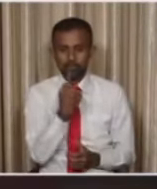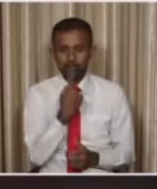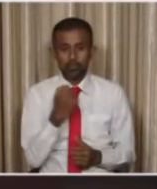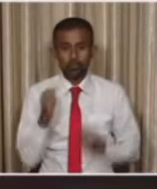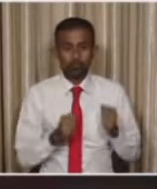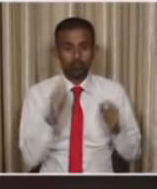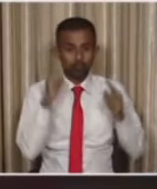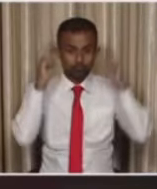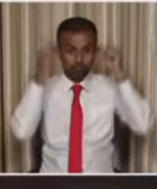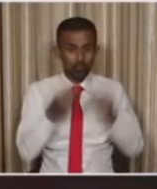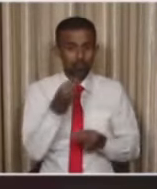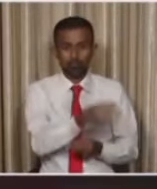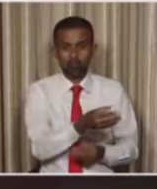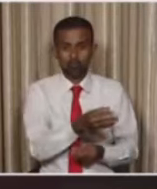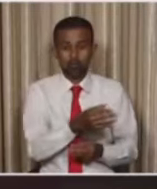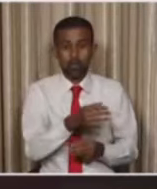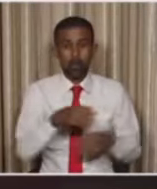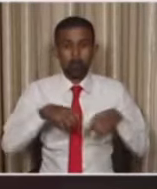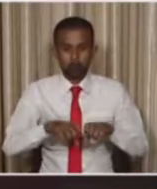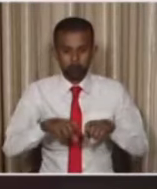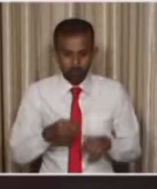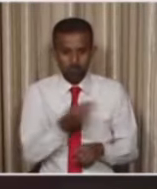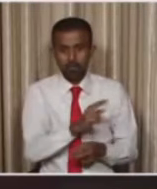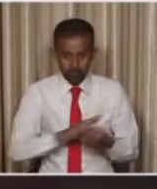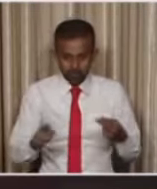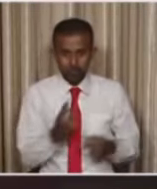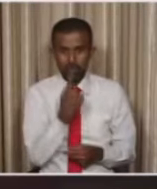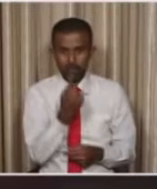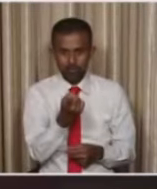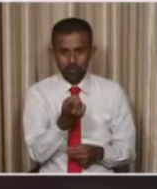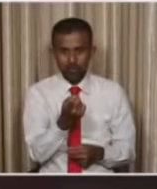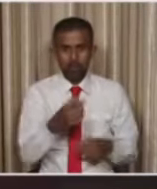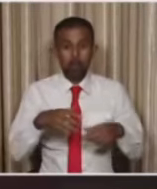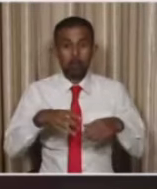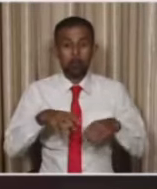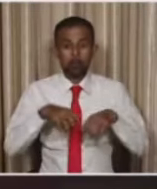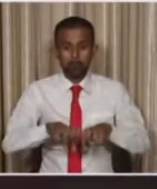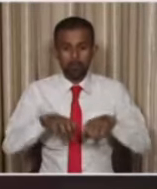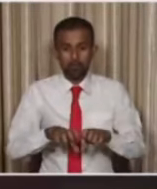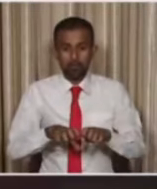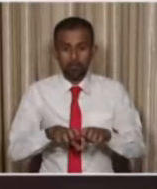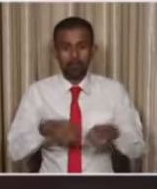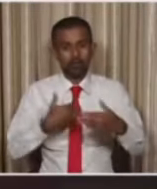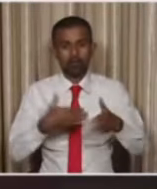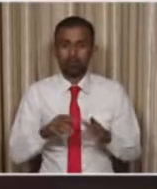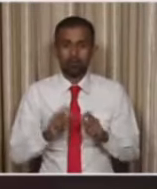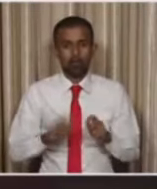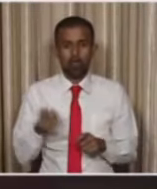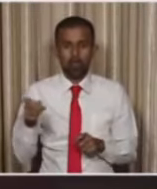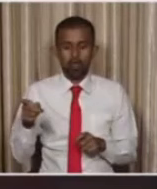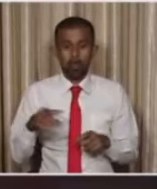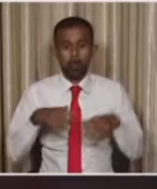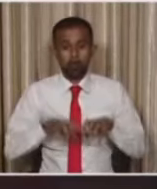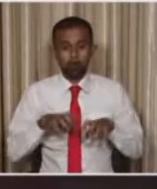මුවන් දැක නොදමව් නෙළු පලාලු. ඉතින් පලා නෙලාගත්තා මේ කැබිනට් මණ්ඩලය. පලා